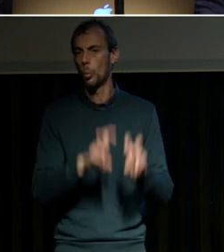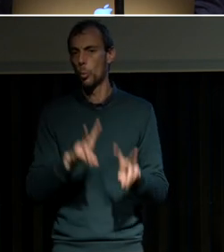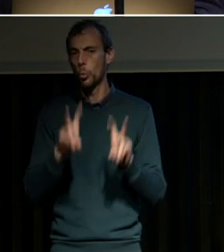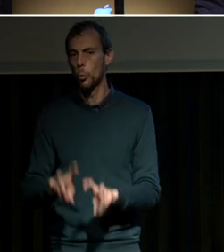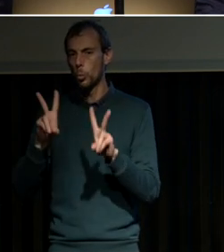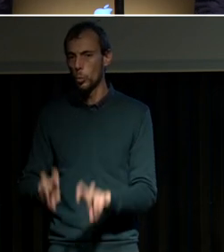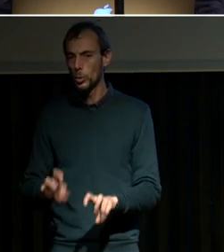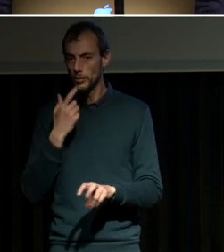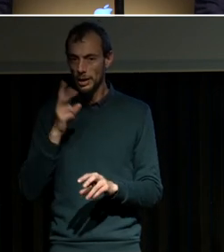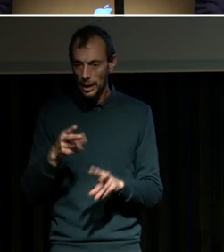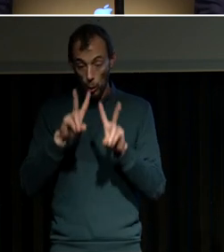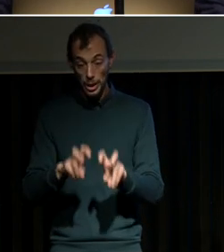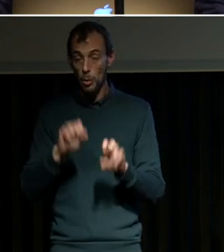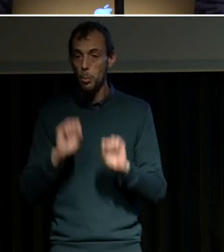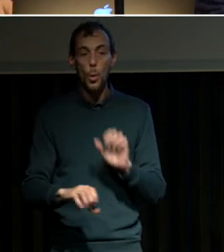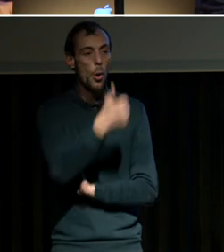millions de vies que ça peut sauver aussi.